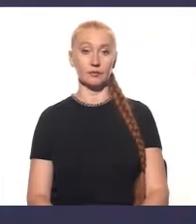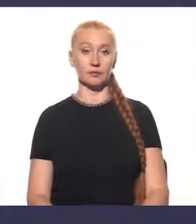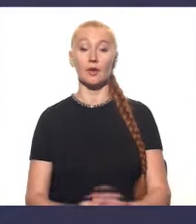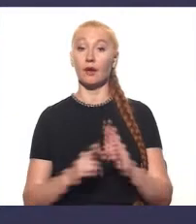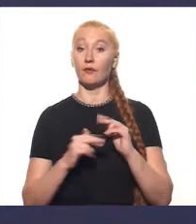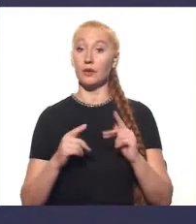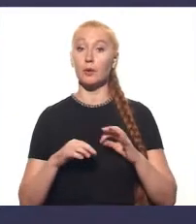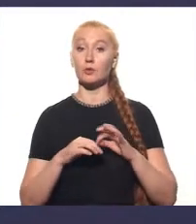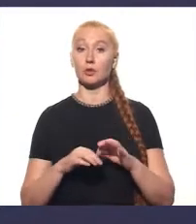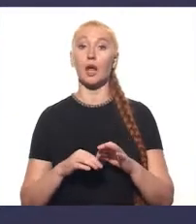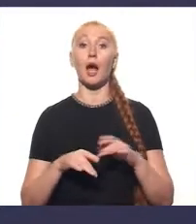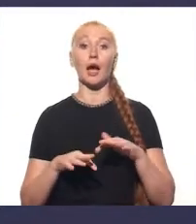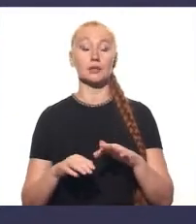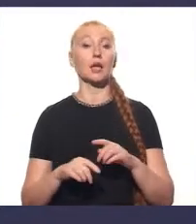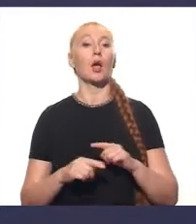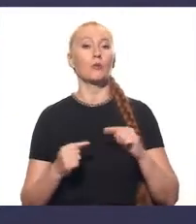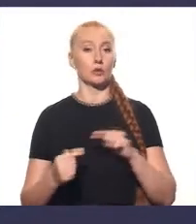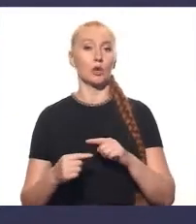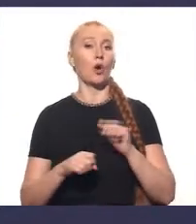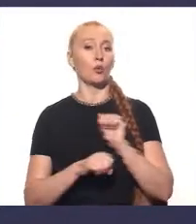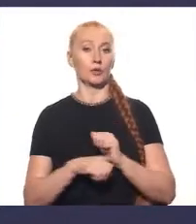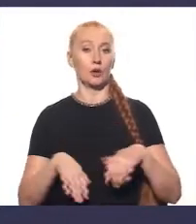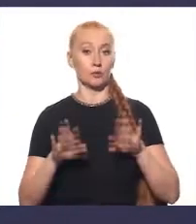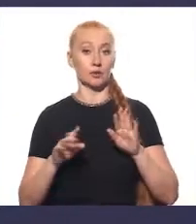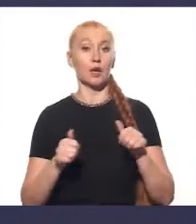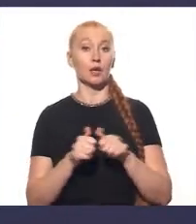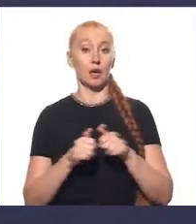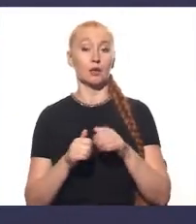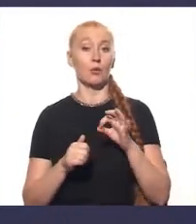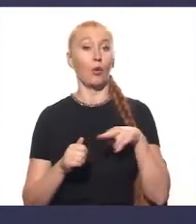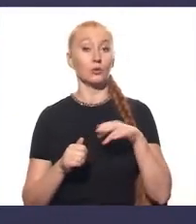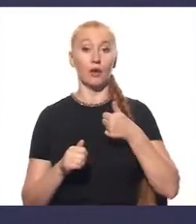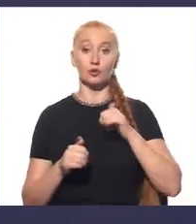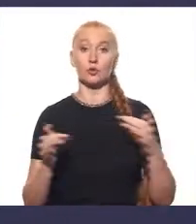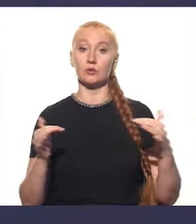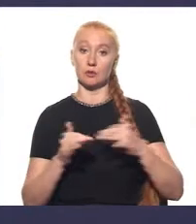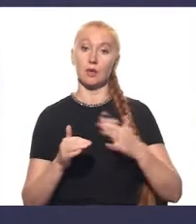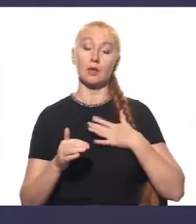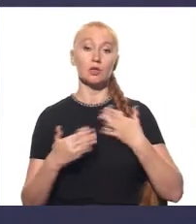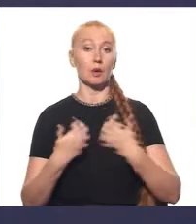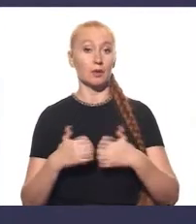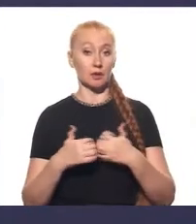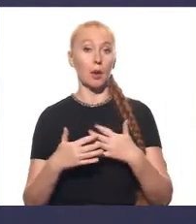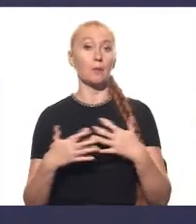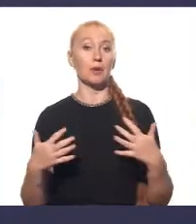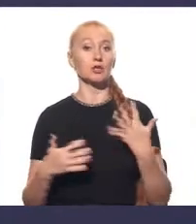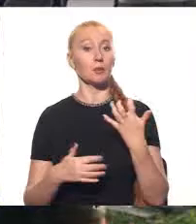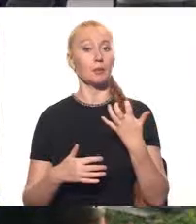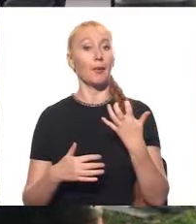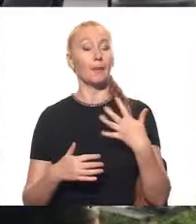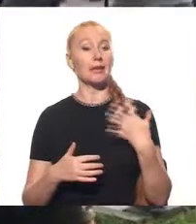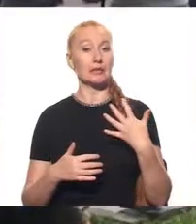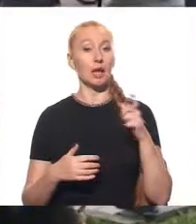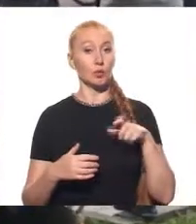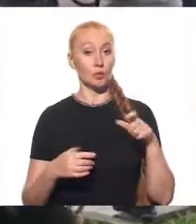У Дніпрі пройшла акція протесту «Зупини капітуляцію». Під обласною адміністрацією вчора зібралося, за нашими підрахунками, більше півсотні людей.